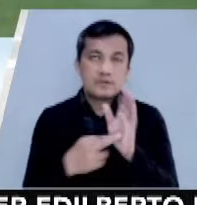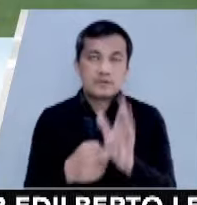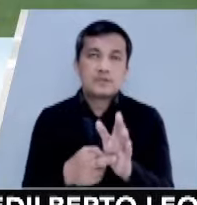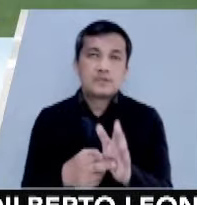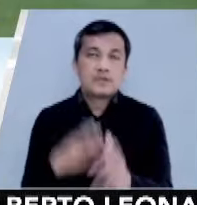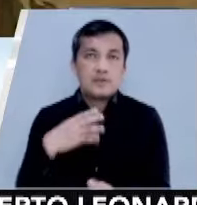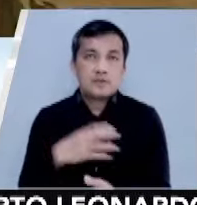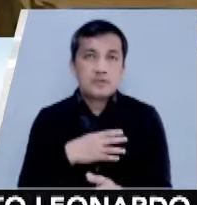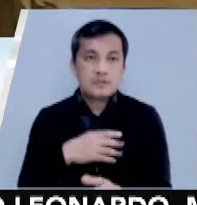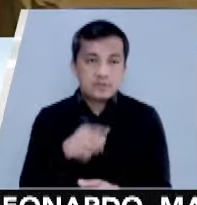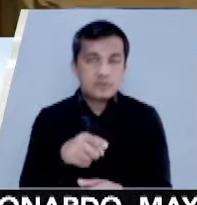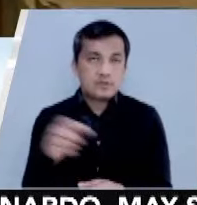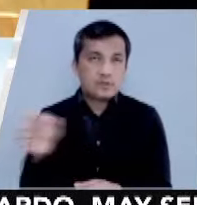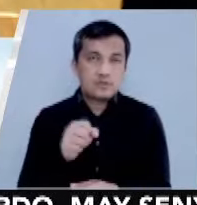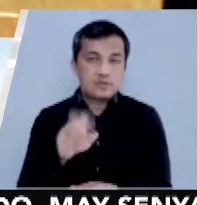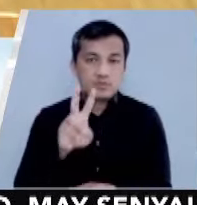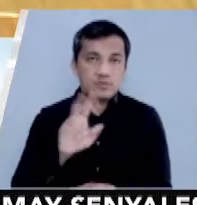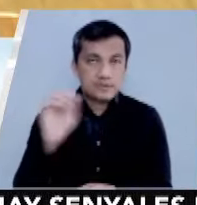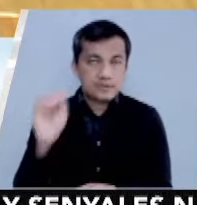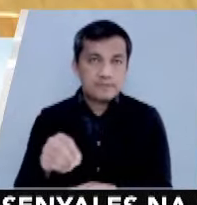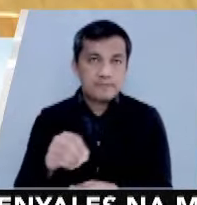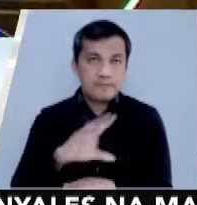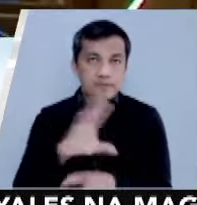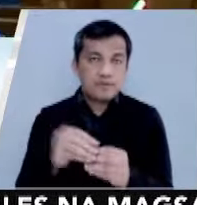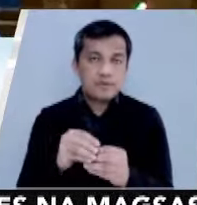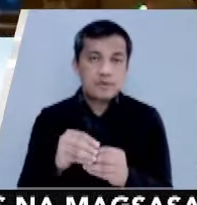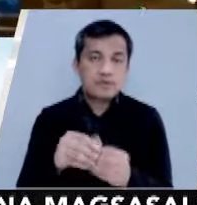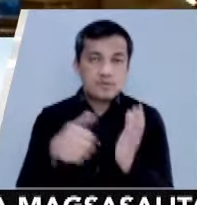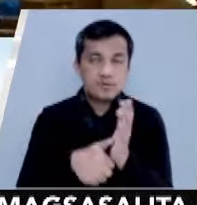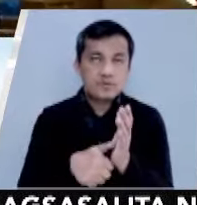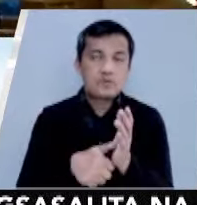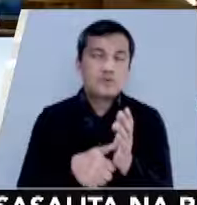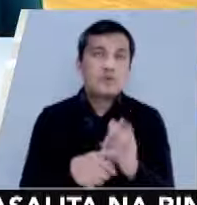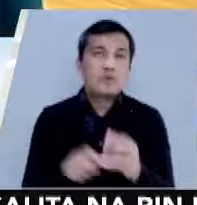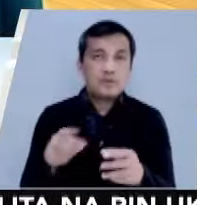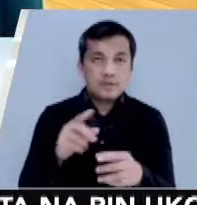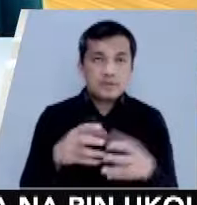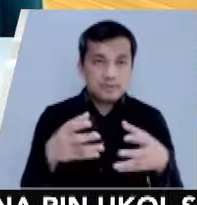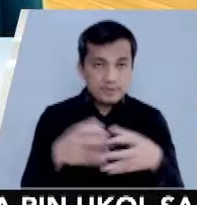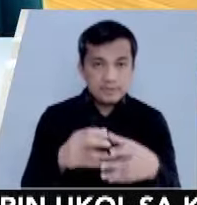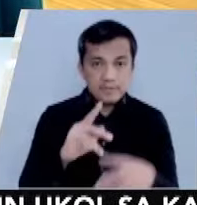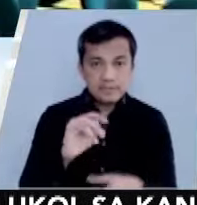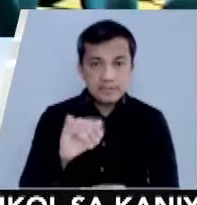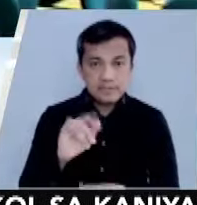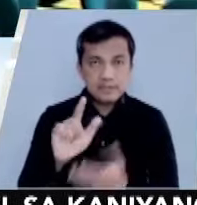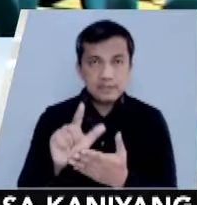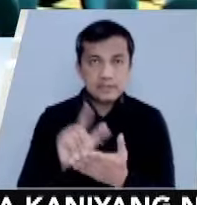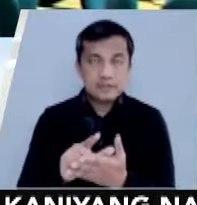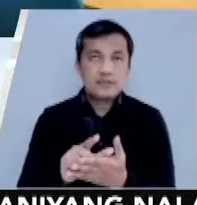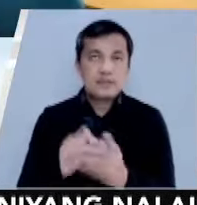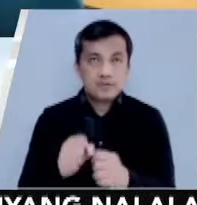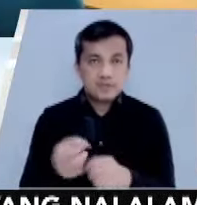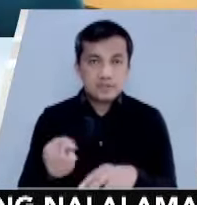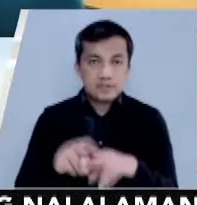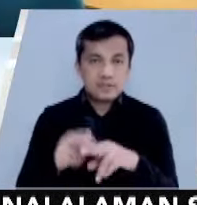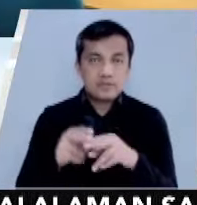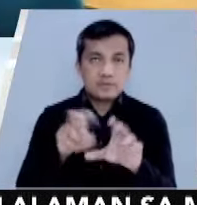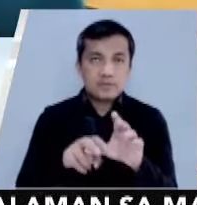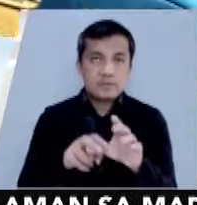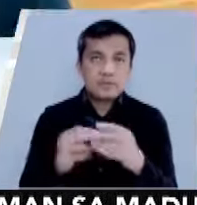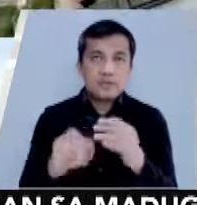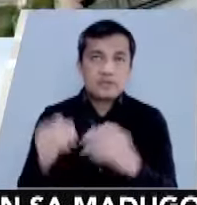nakakuha ng 2% ng kabuang boto ng party list. Maaring magkaroon ng dagdag na upuan kung higit sa 2% ang